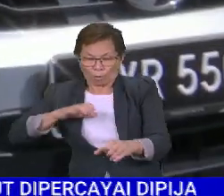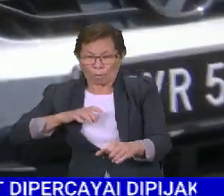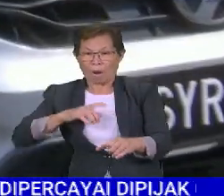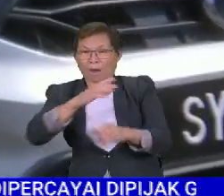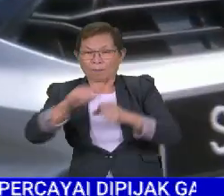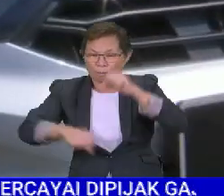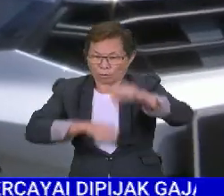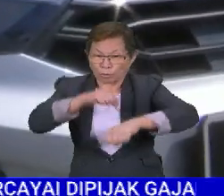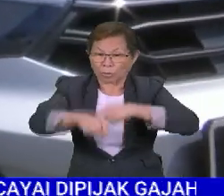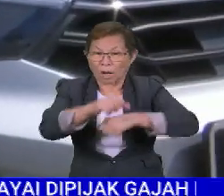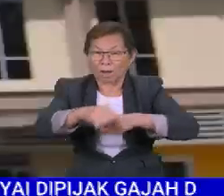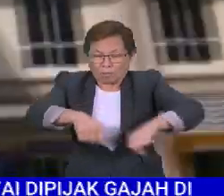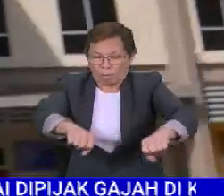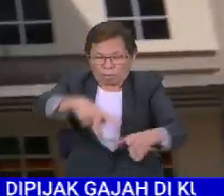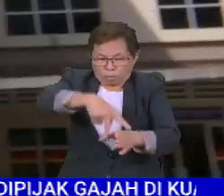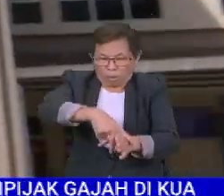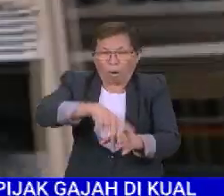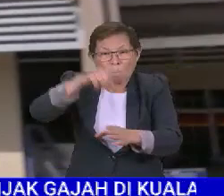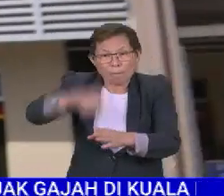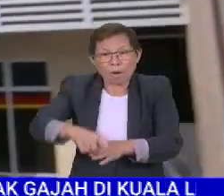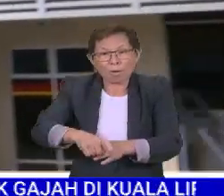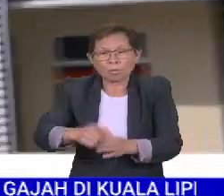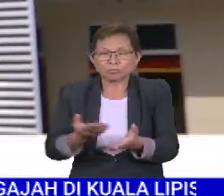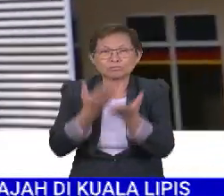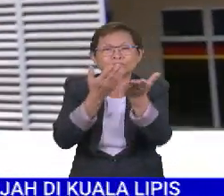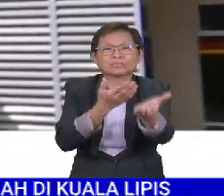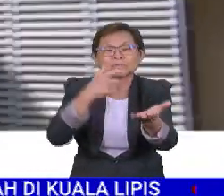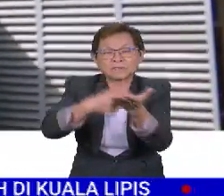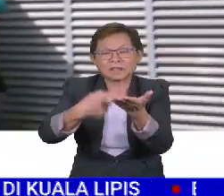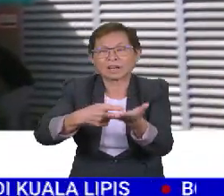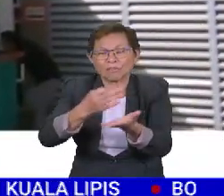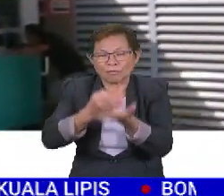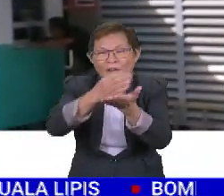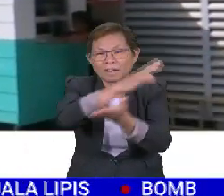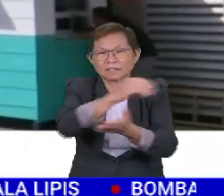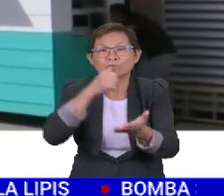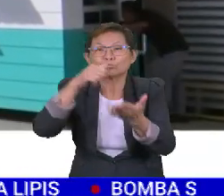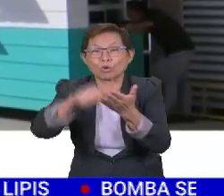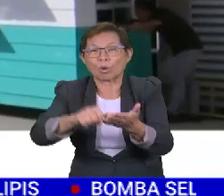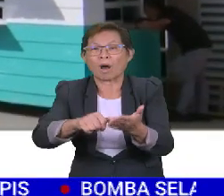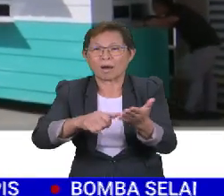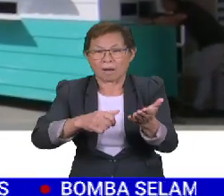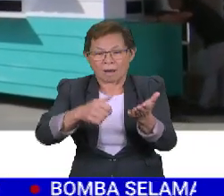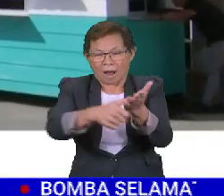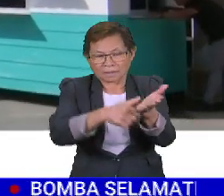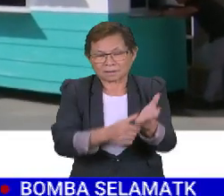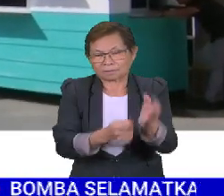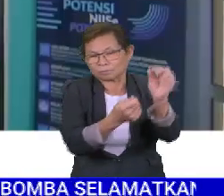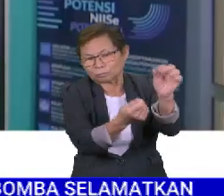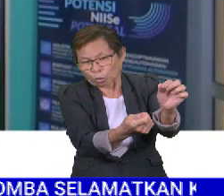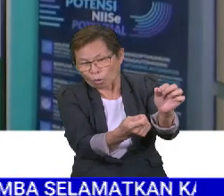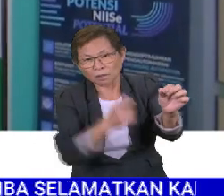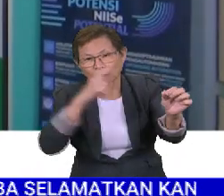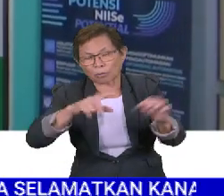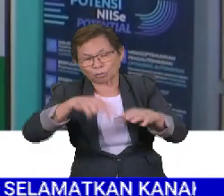termasuk penunggang dan pembonceng motosikal hanya perlu mengemukakan tiket feri dan dokumen pengenalan diri tanpa perlu turun